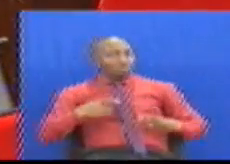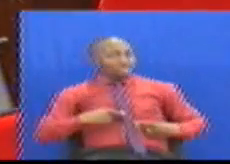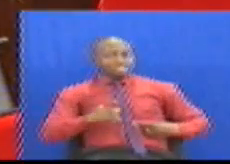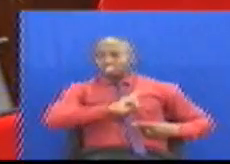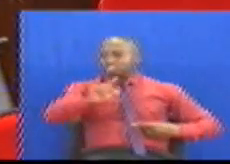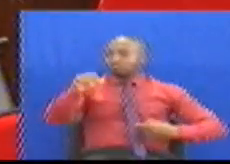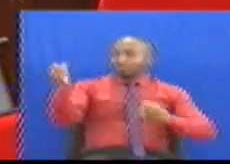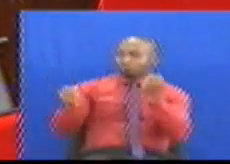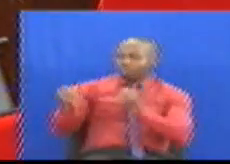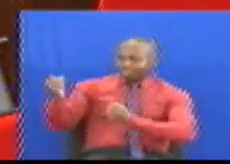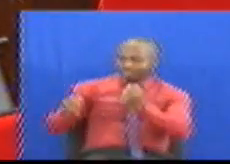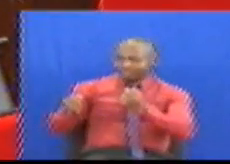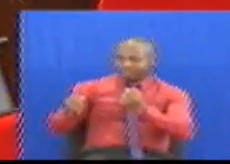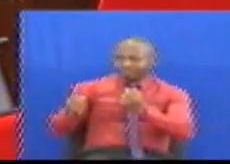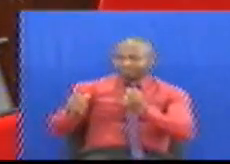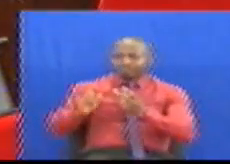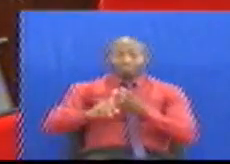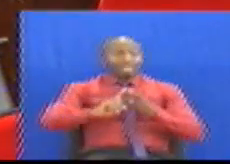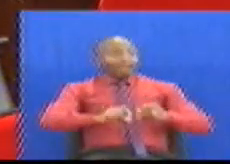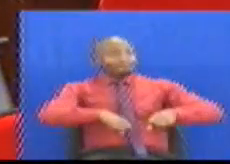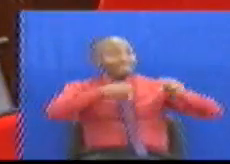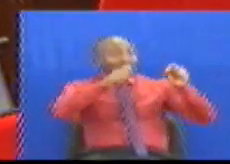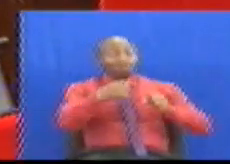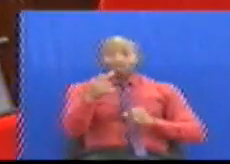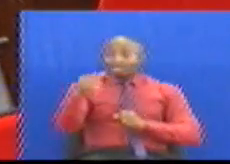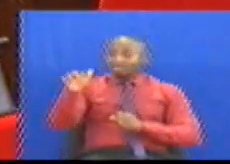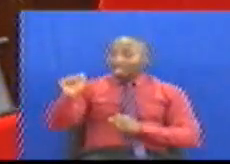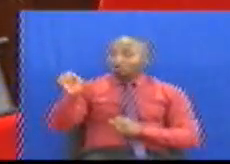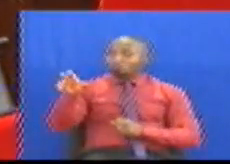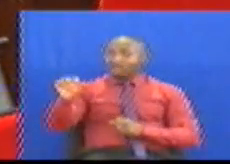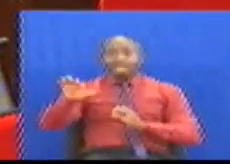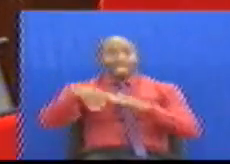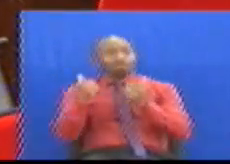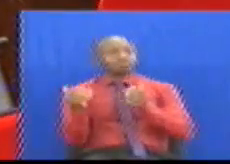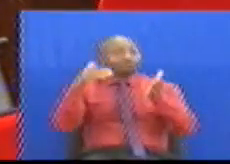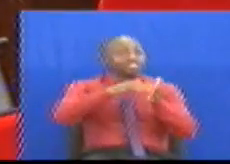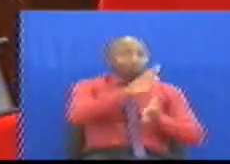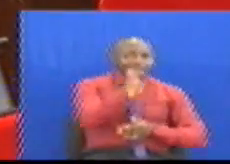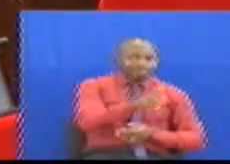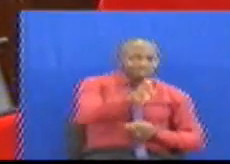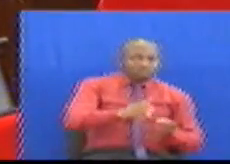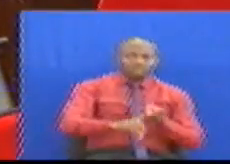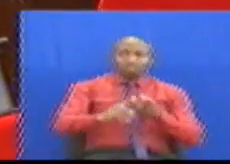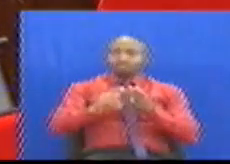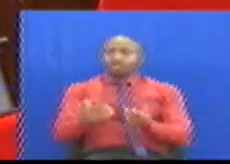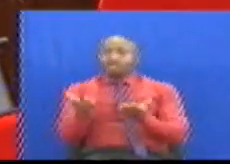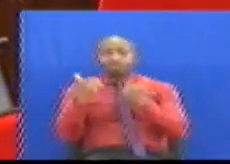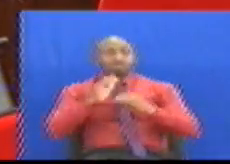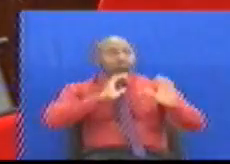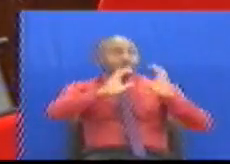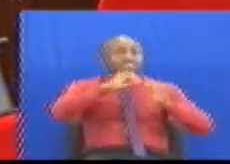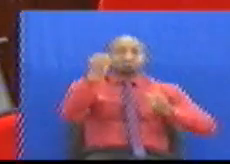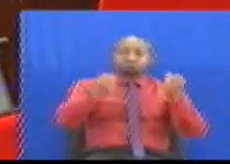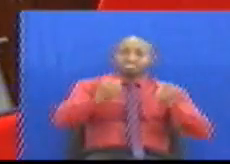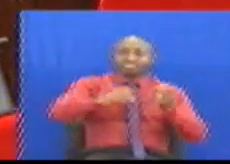mkurugenzi. Meneja wa TARURA hawezi kufika kwenye halmashauri hata akaweza kuwasiliana na mkurugenzi. Yaani